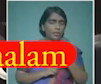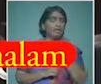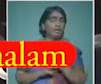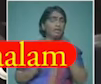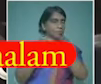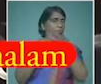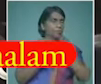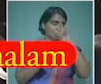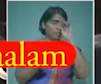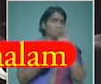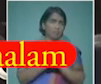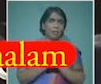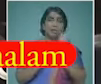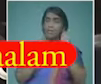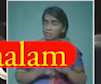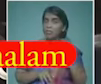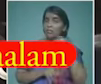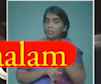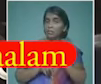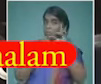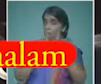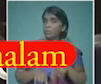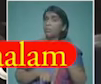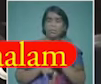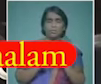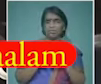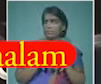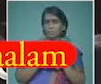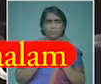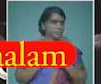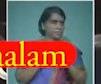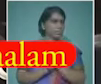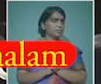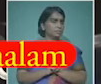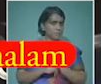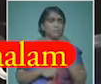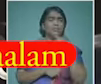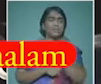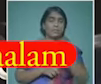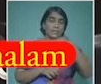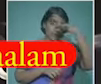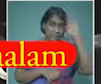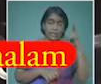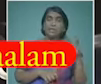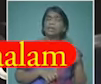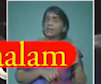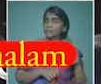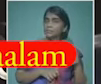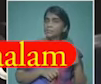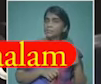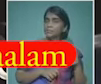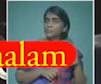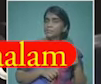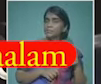அந்த இடங்களிலே வந்து சிங்க பௌத்த அடையாளங்களை கட்டி எழுப்புகின்ற செயல்பாடுகள் வந்து தமிழர்களுடைய மரபுரிகளையும் மரபுரிமைகளையும்